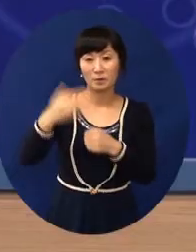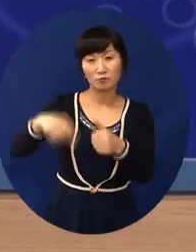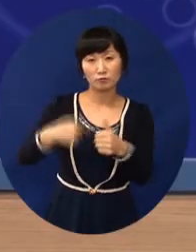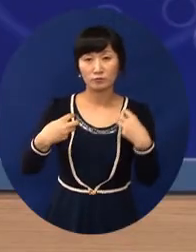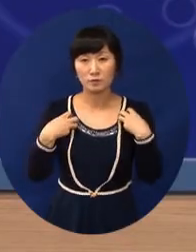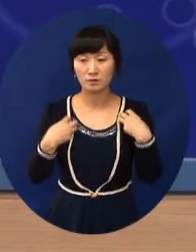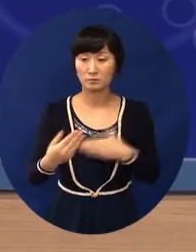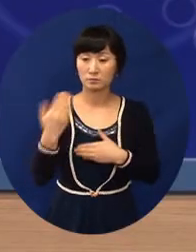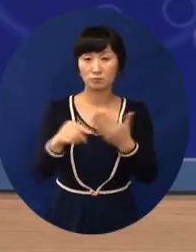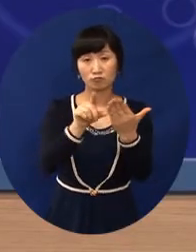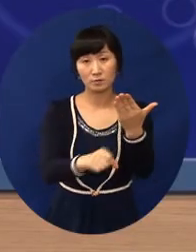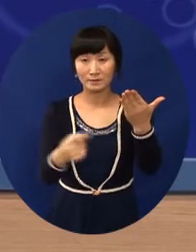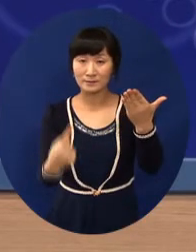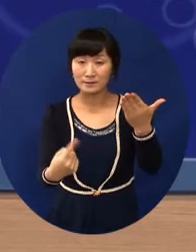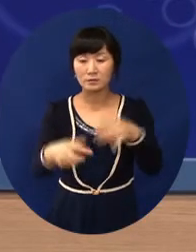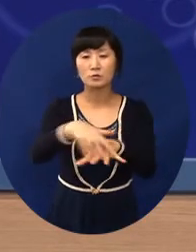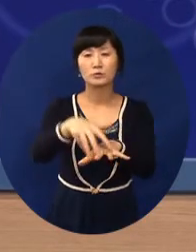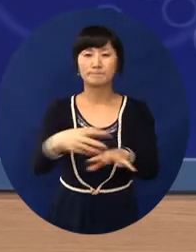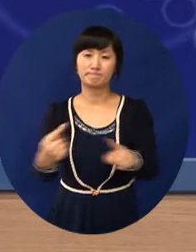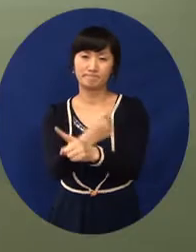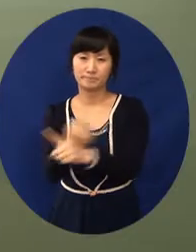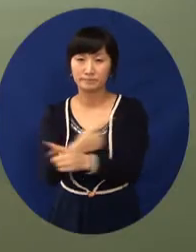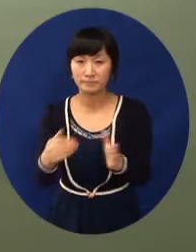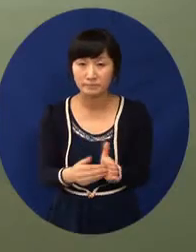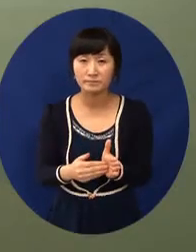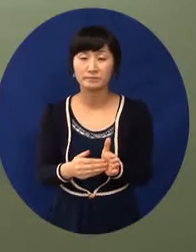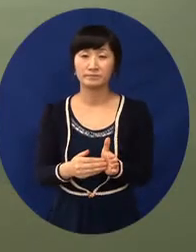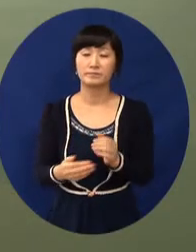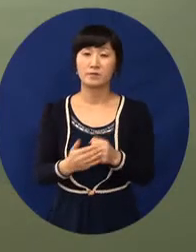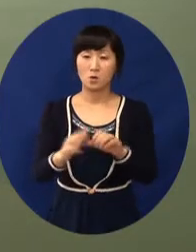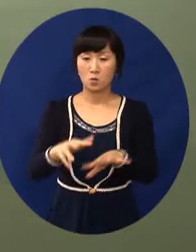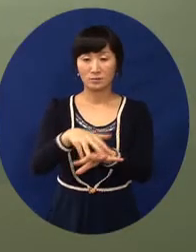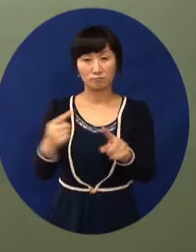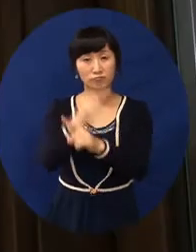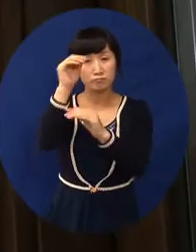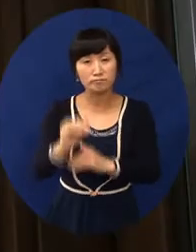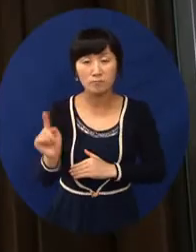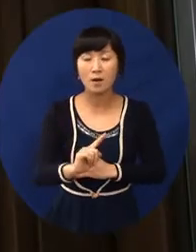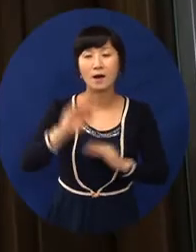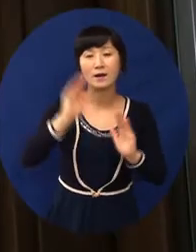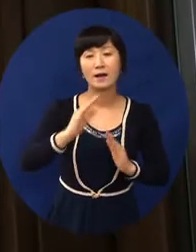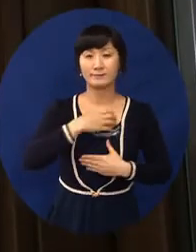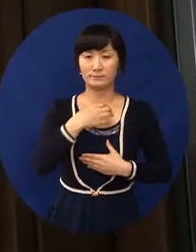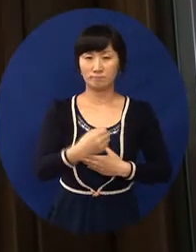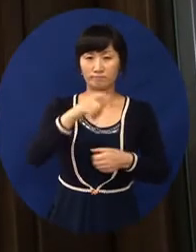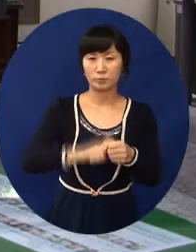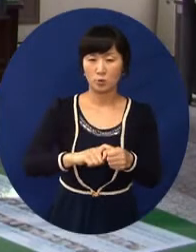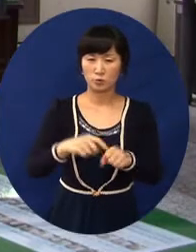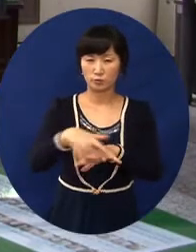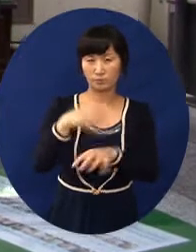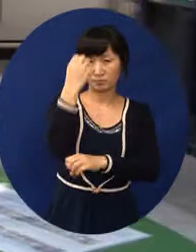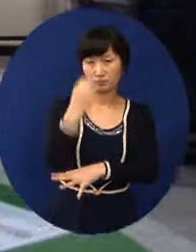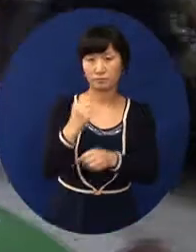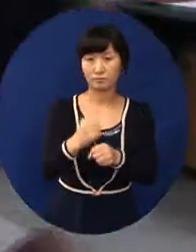대구시 교육청이 지난 9월 1일자로 조직 개편을 단행했습니다. 이번 조직 개편은 학생 안전을 위한 조직